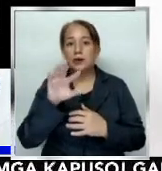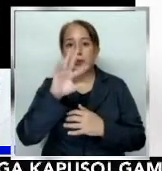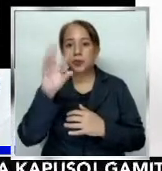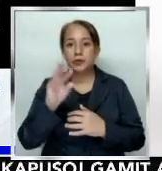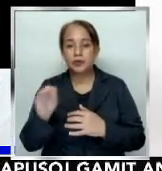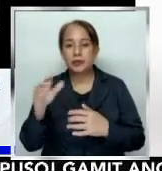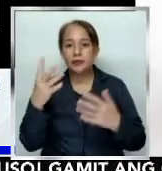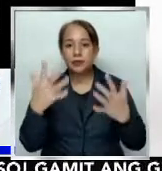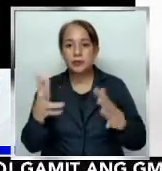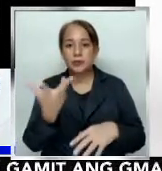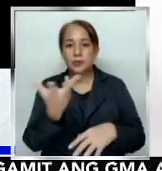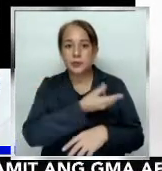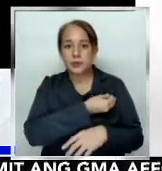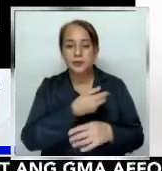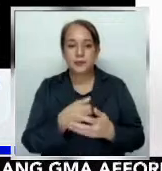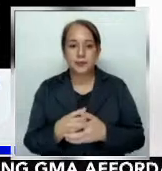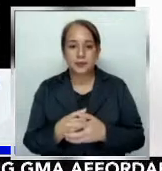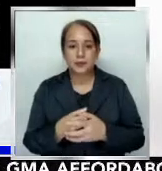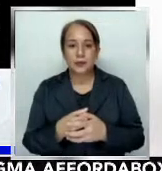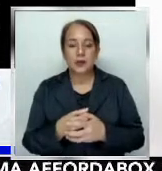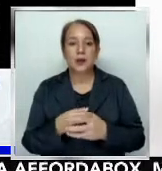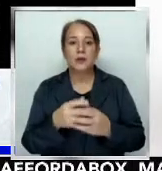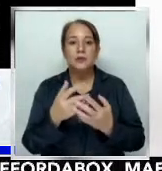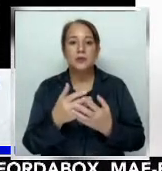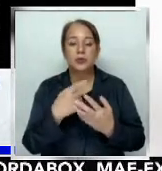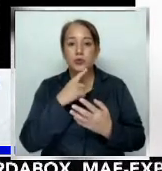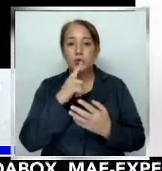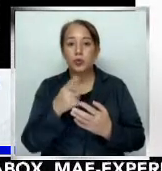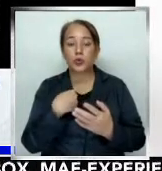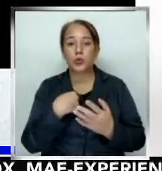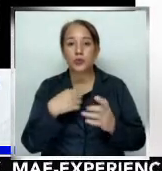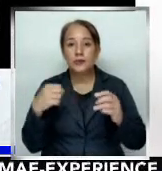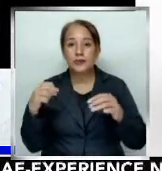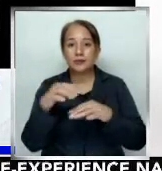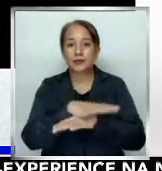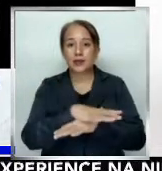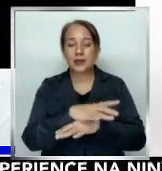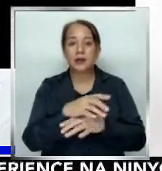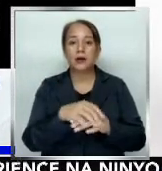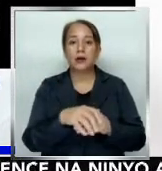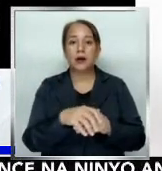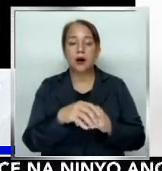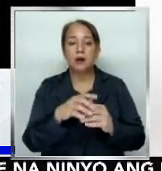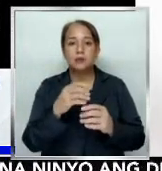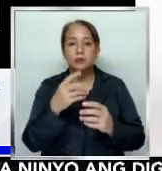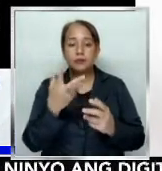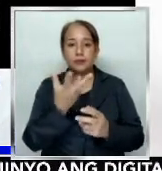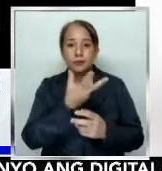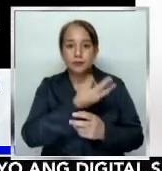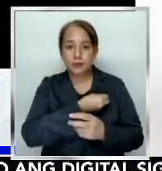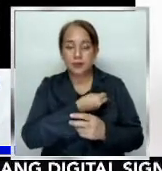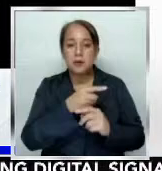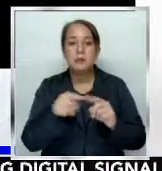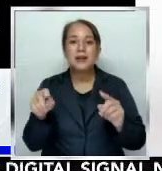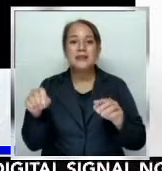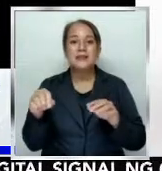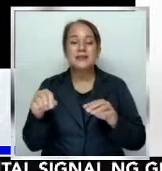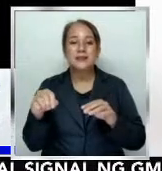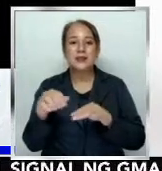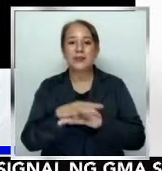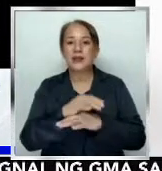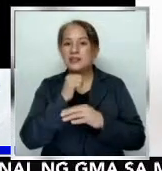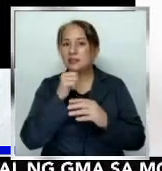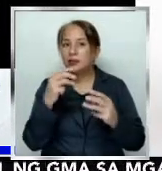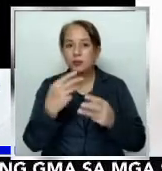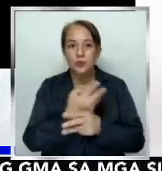tayo rito. So talagang tatamaan mas marami yung mga nabakunahan, pero yung effect hindi ganun kalaki.